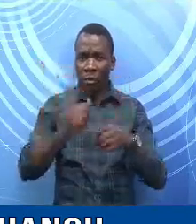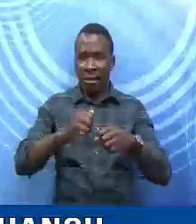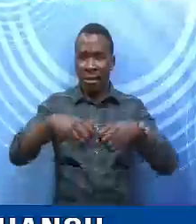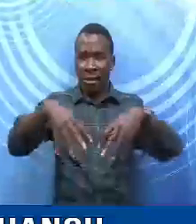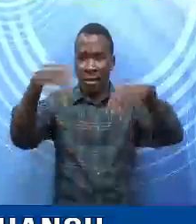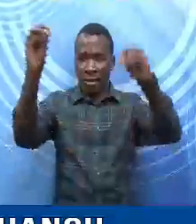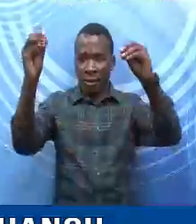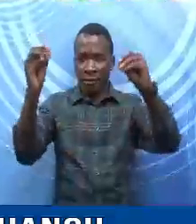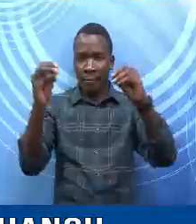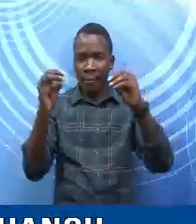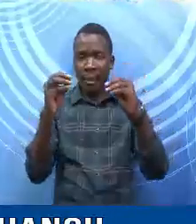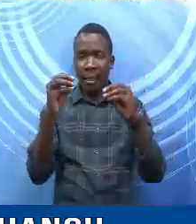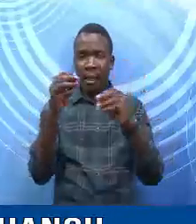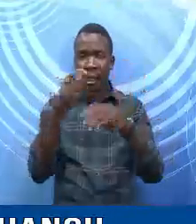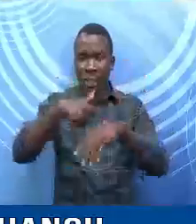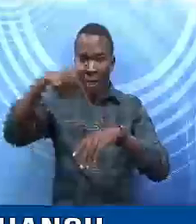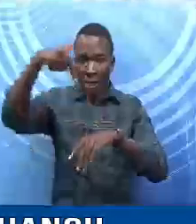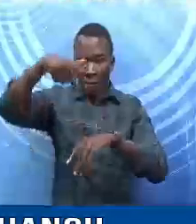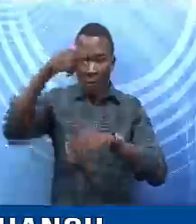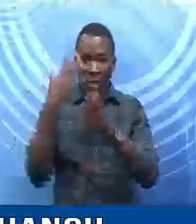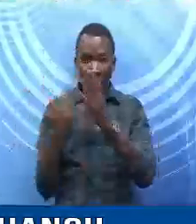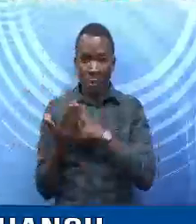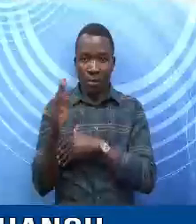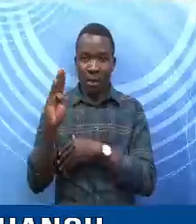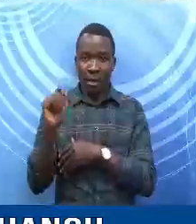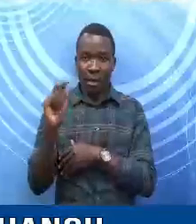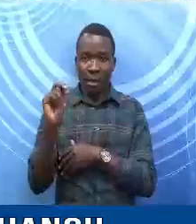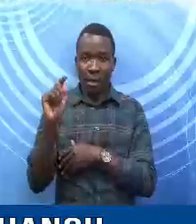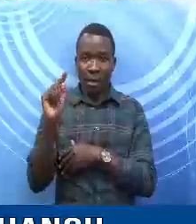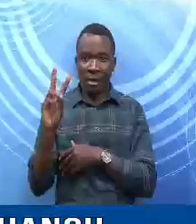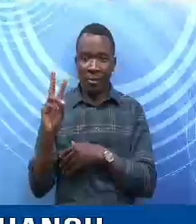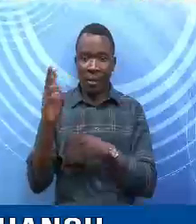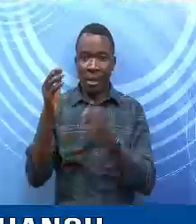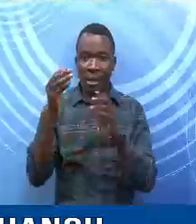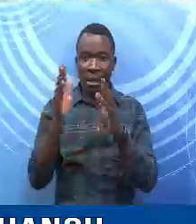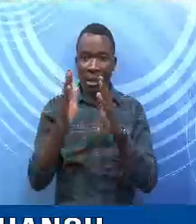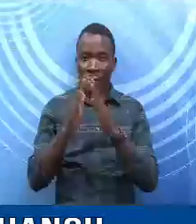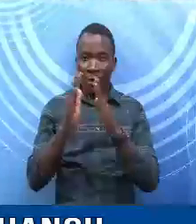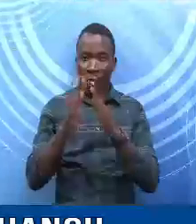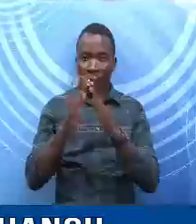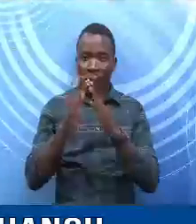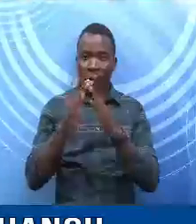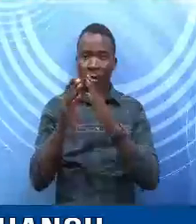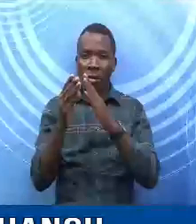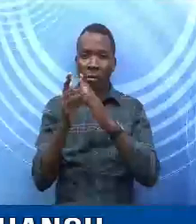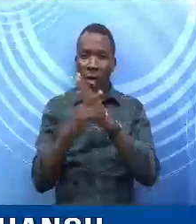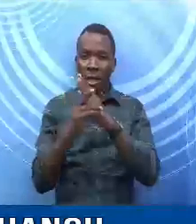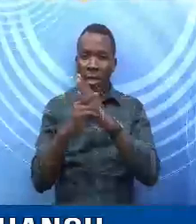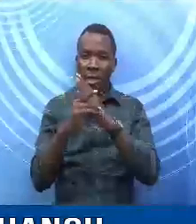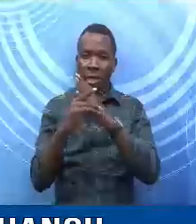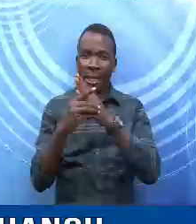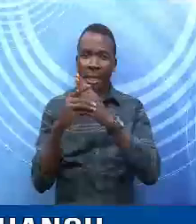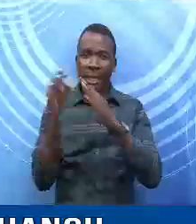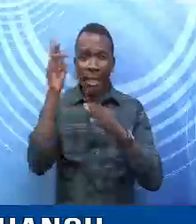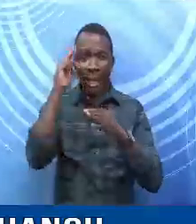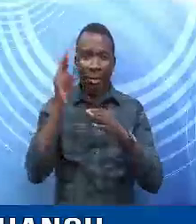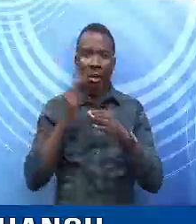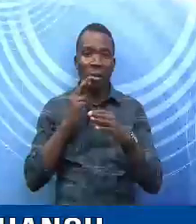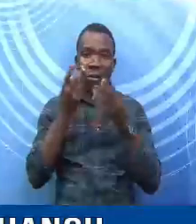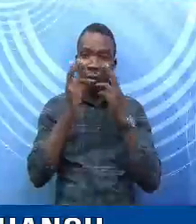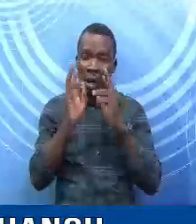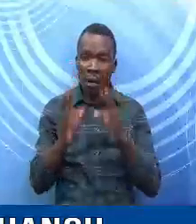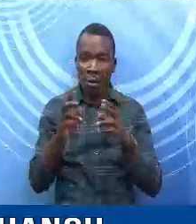Harahagana mu masaha saa moya za mu gitondo ubwo BTN TV yageraga mu mudugudu wa Gatako uherereye mu murenge wa Ruhango mu karere ka Ruhango, ubwo twasangaga abaturage